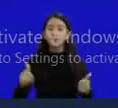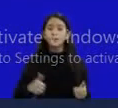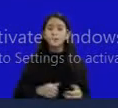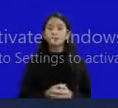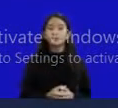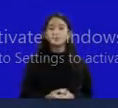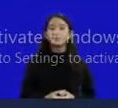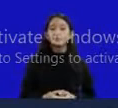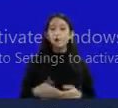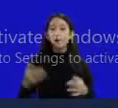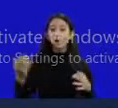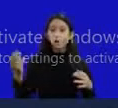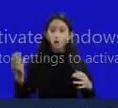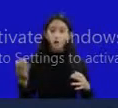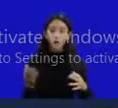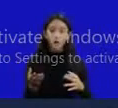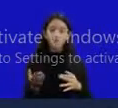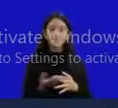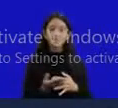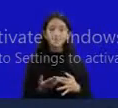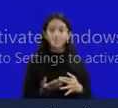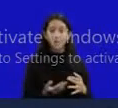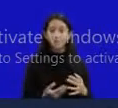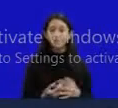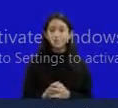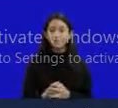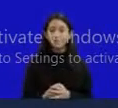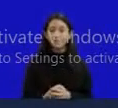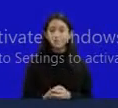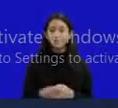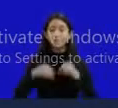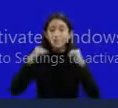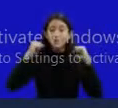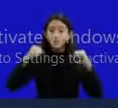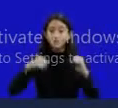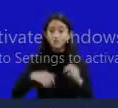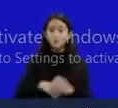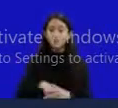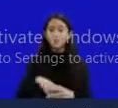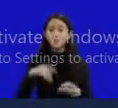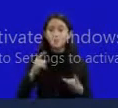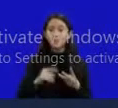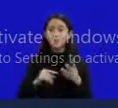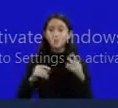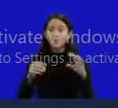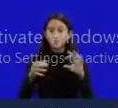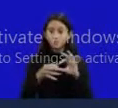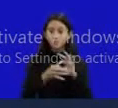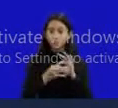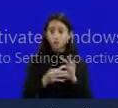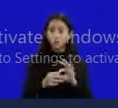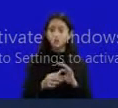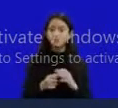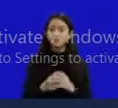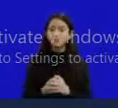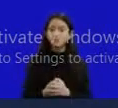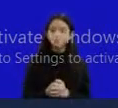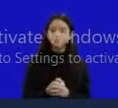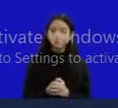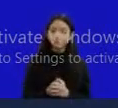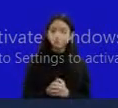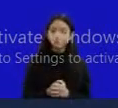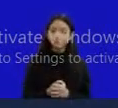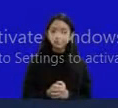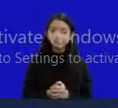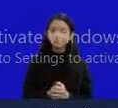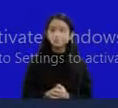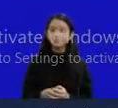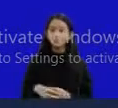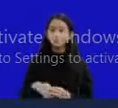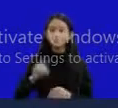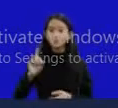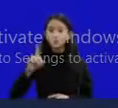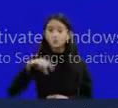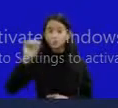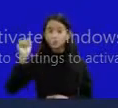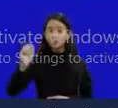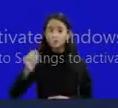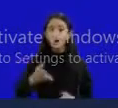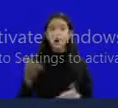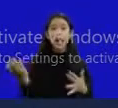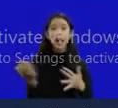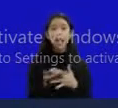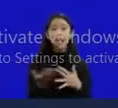lain kesehatan ketiga kesiapan satuan pendidikannya pun yang ada ceklis tadi sensor bilang dan